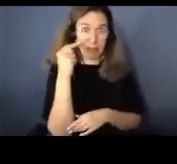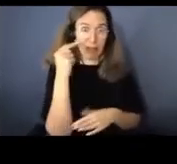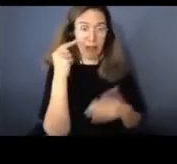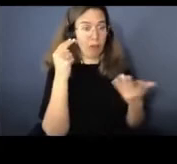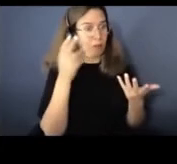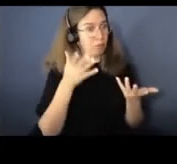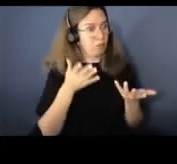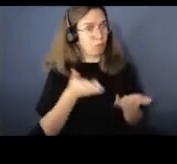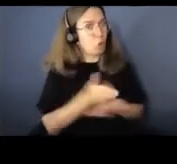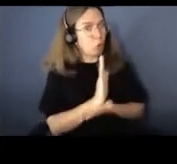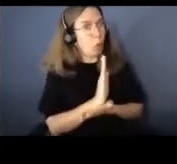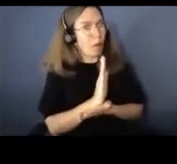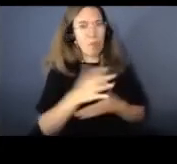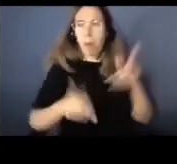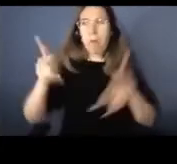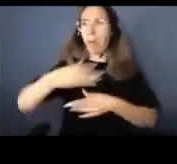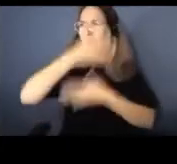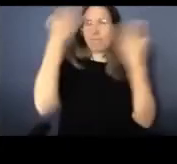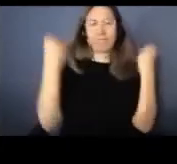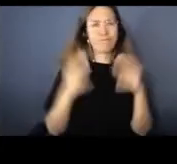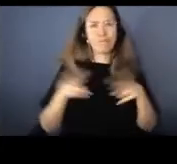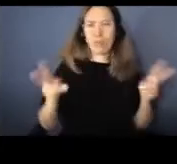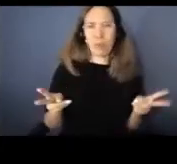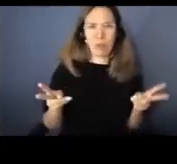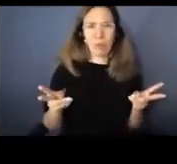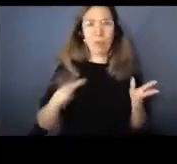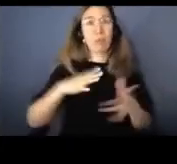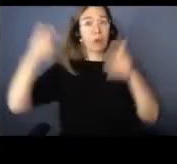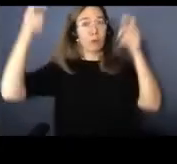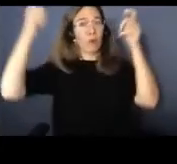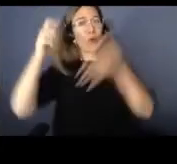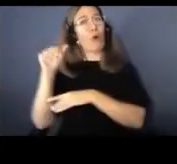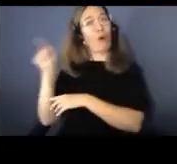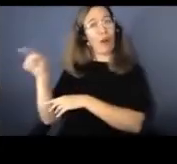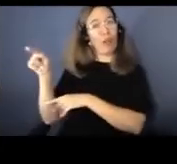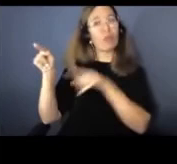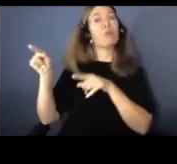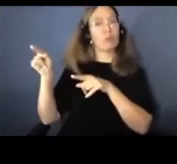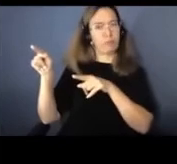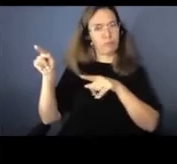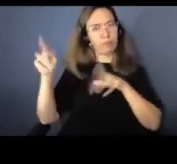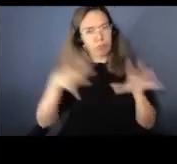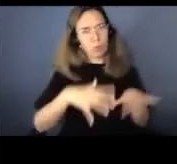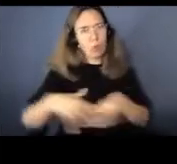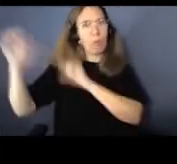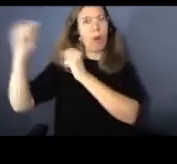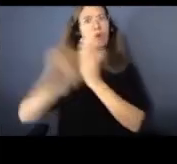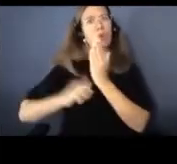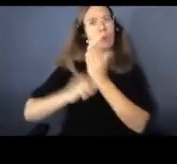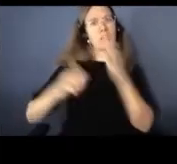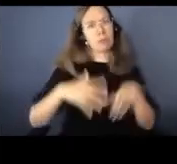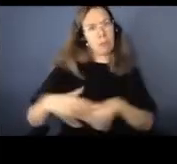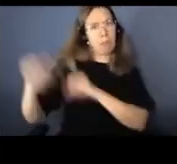droit qu'on a et qui est peu connu. Mais la couronne va habituellement reprendre, c'est-à-dire se saisir du